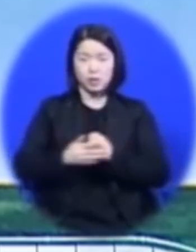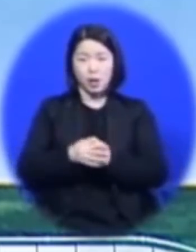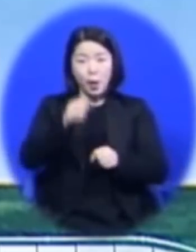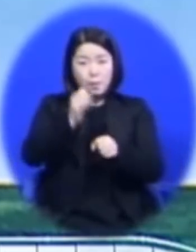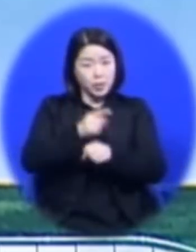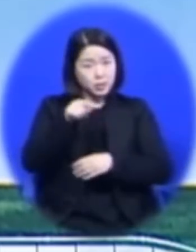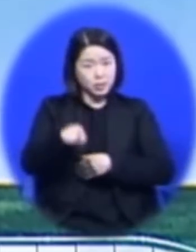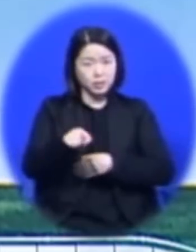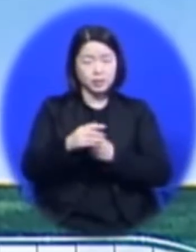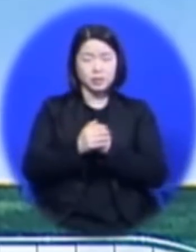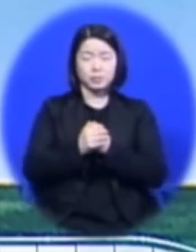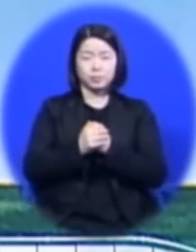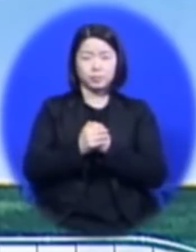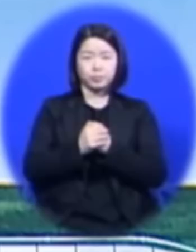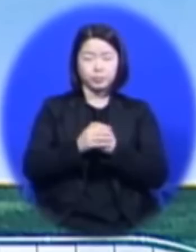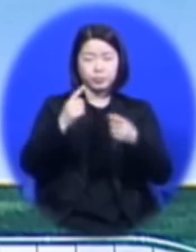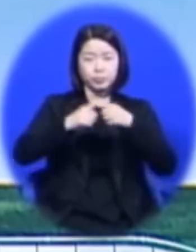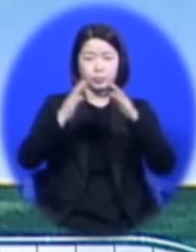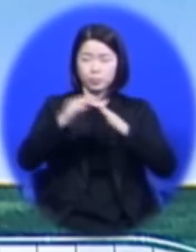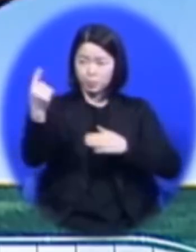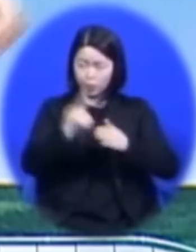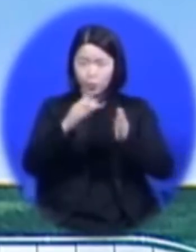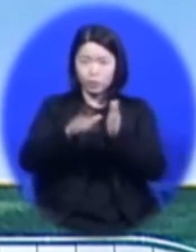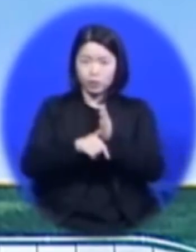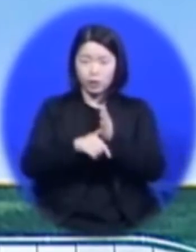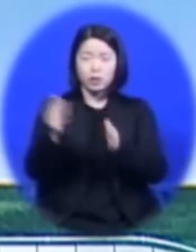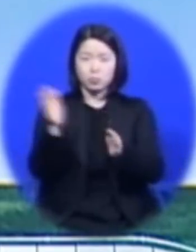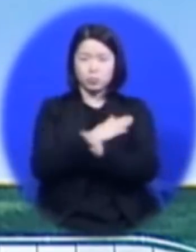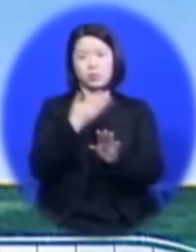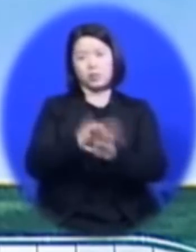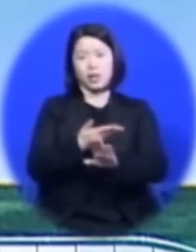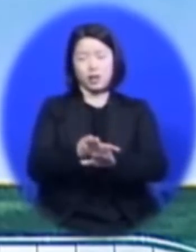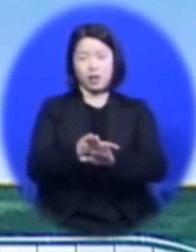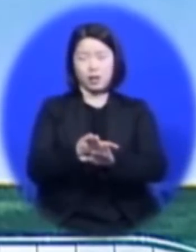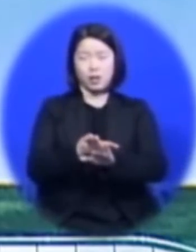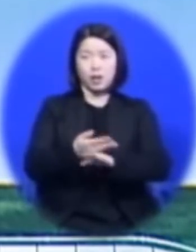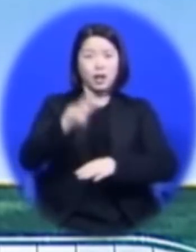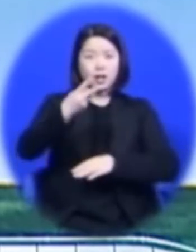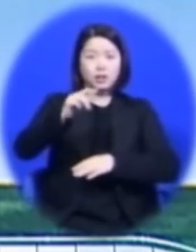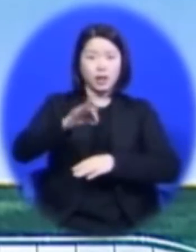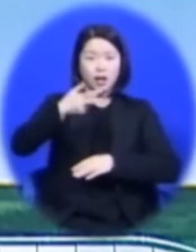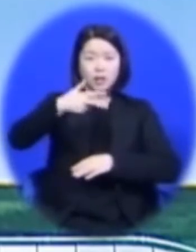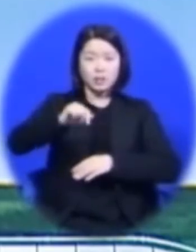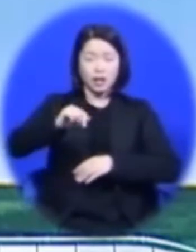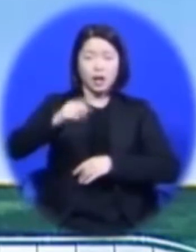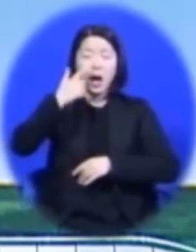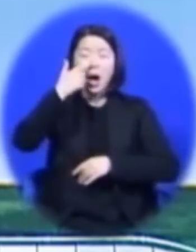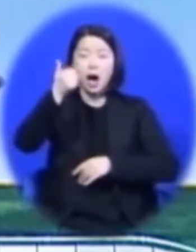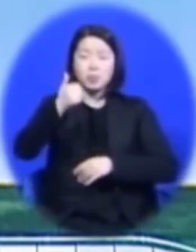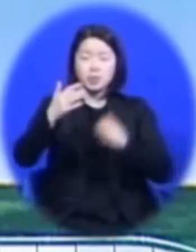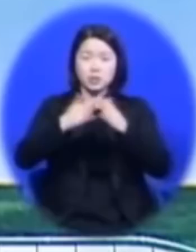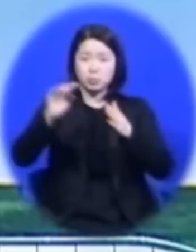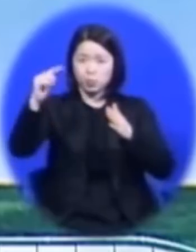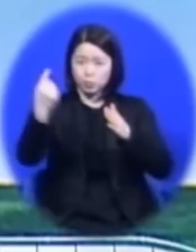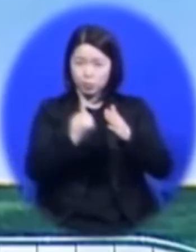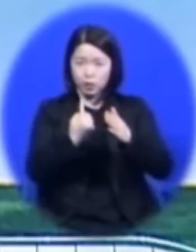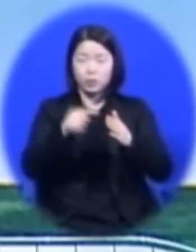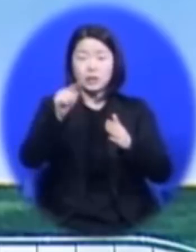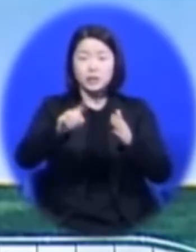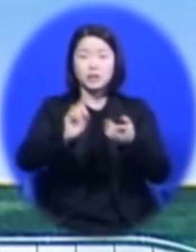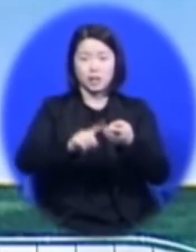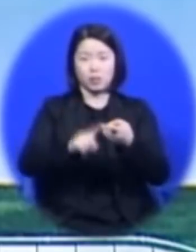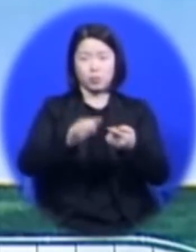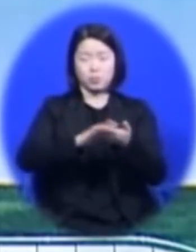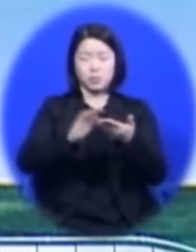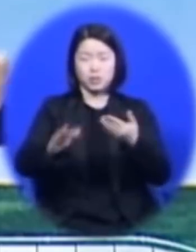그는 도에 올때부터 벌써 달랐어요 탕자가 아버지 집으로 돌아오던 호 대로 에요